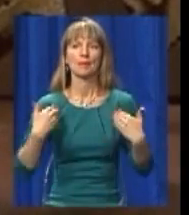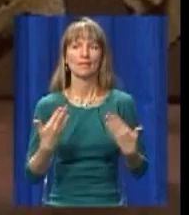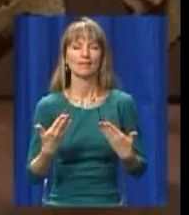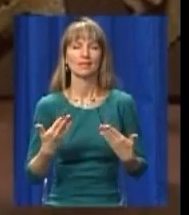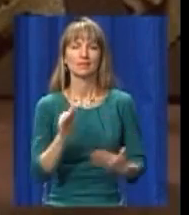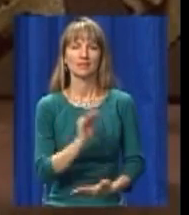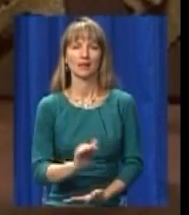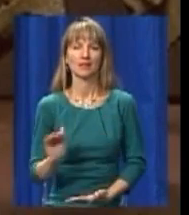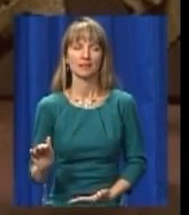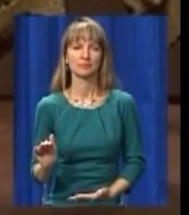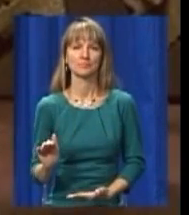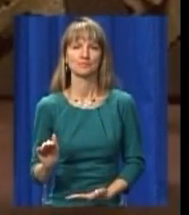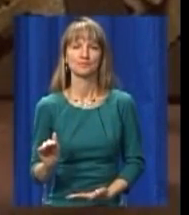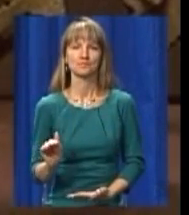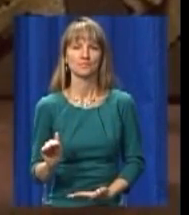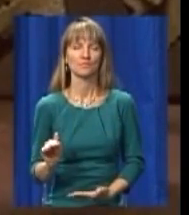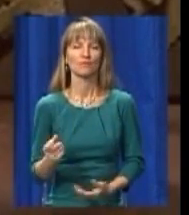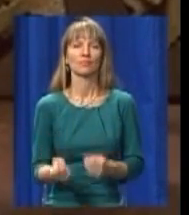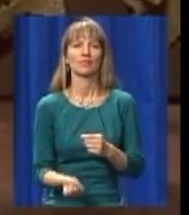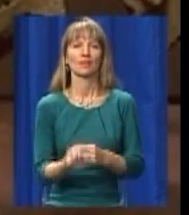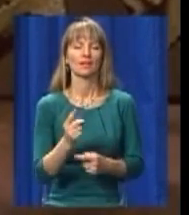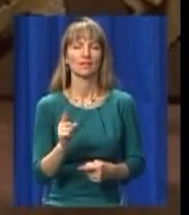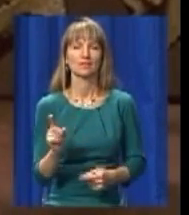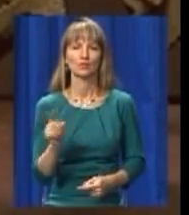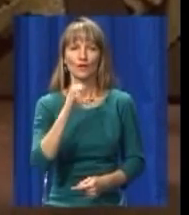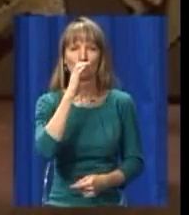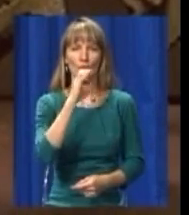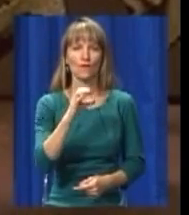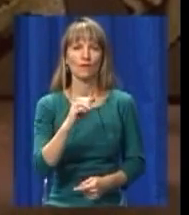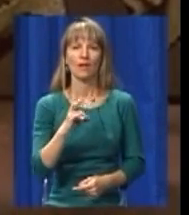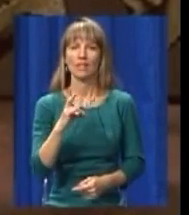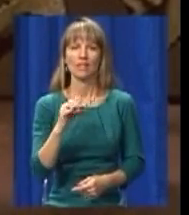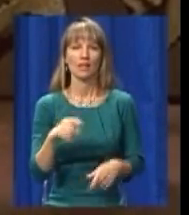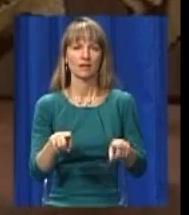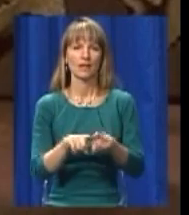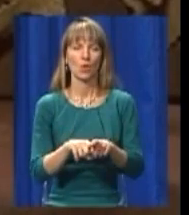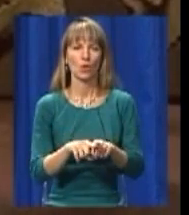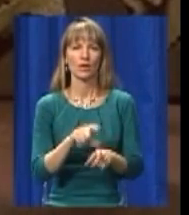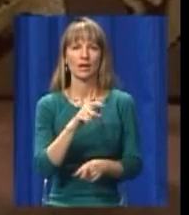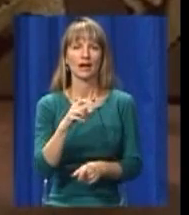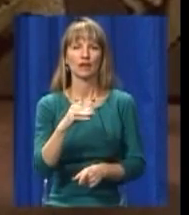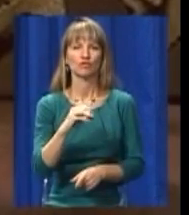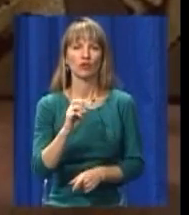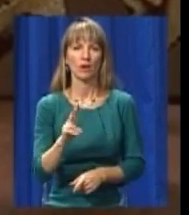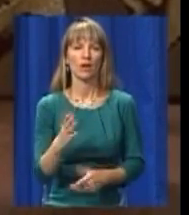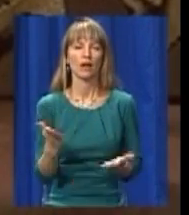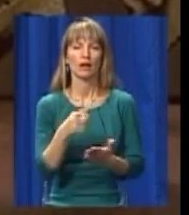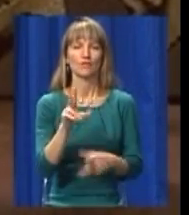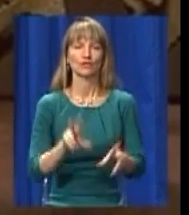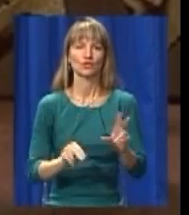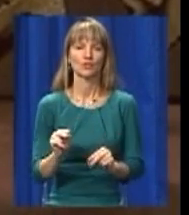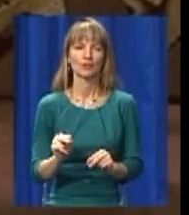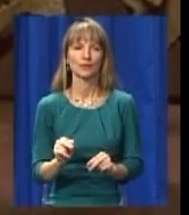Привіт, дітлахи! Виявляється, що вовк не такий вже й хижак, яким його